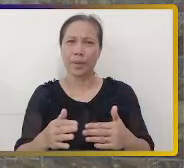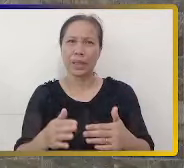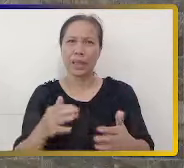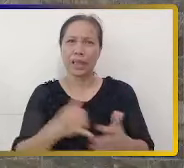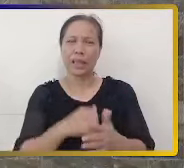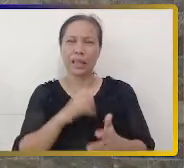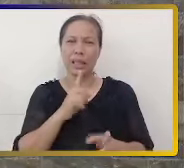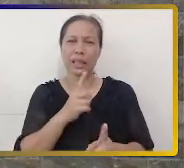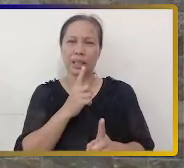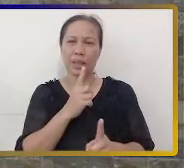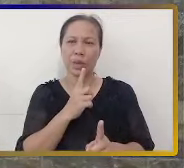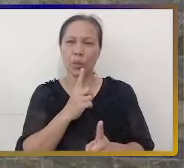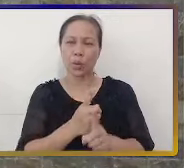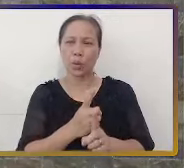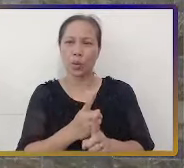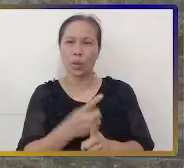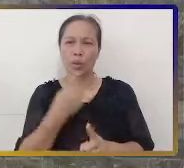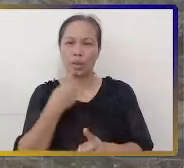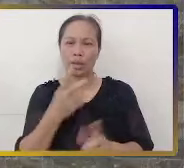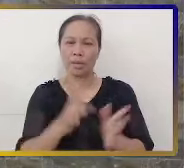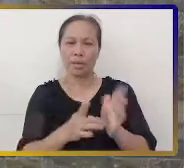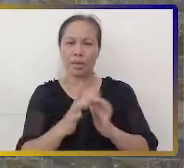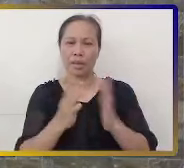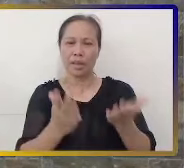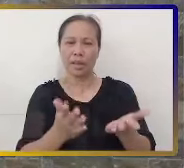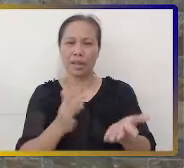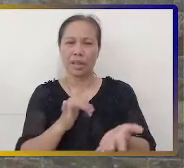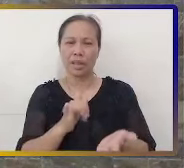Bibliya for God so love the world that He